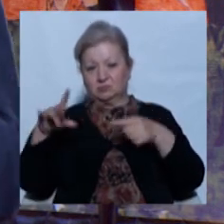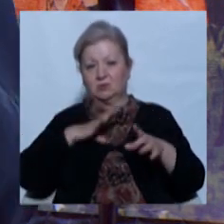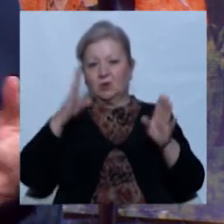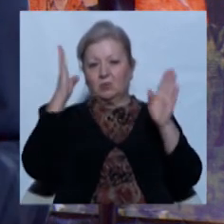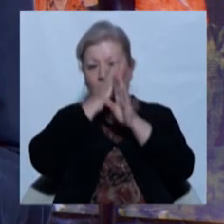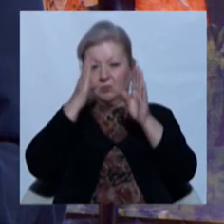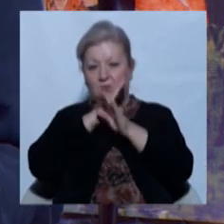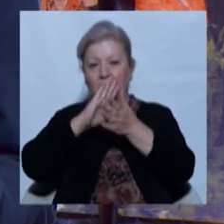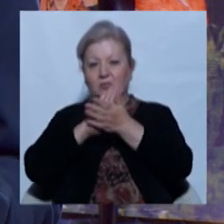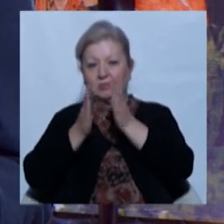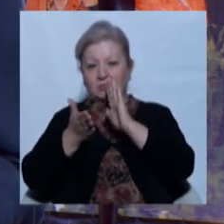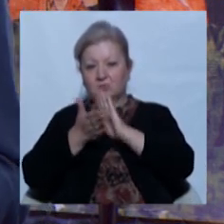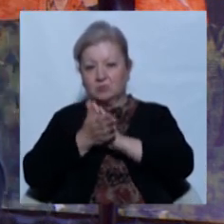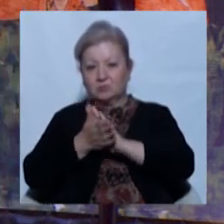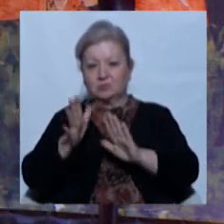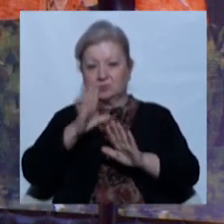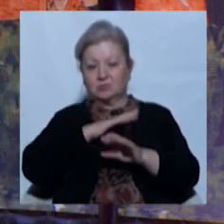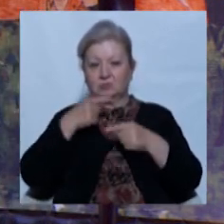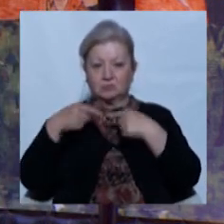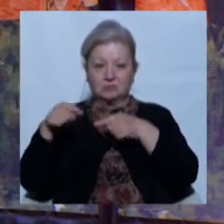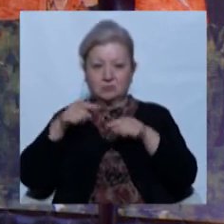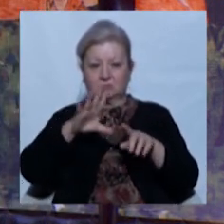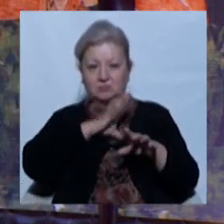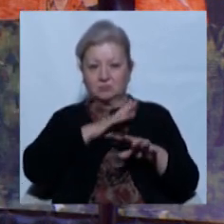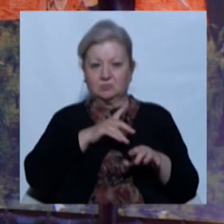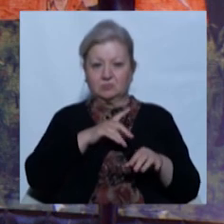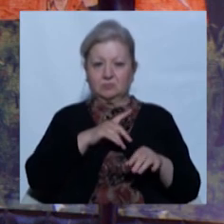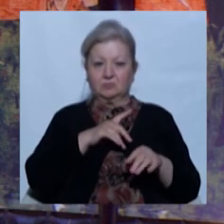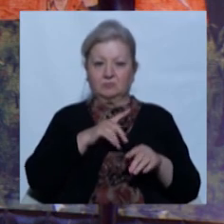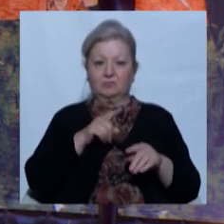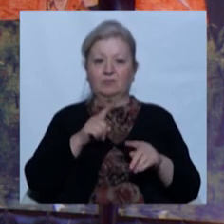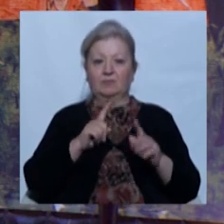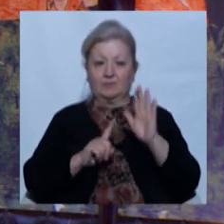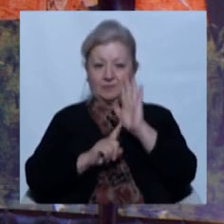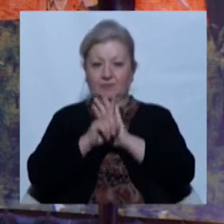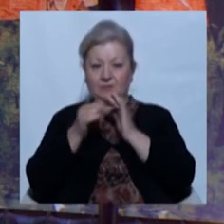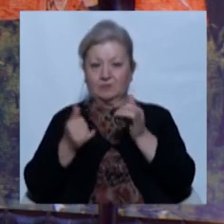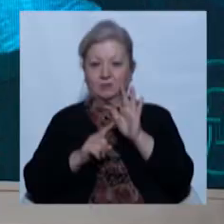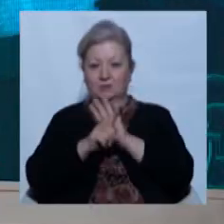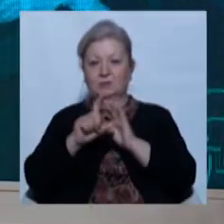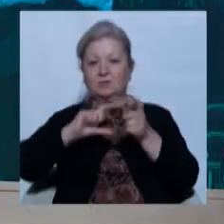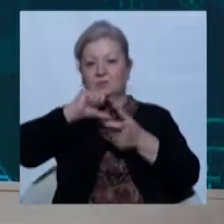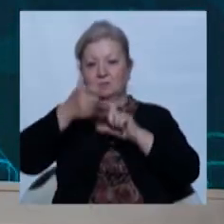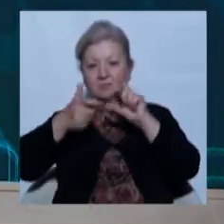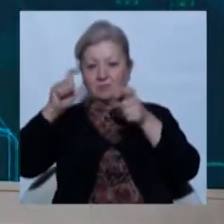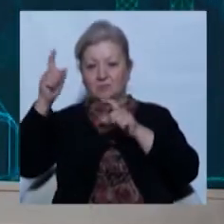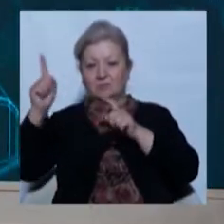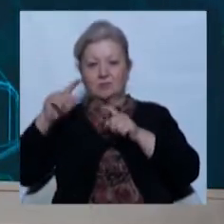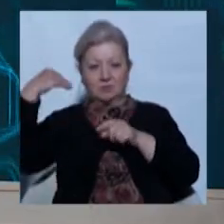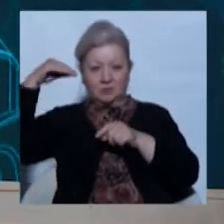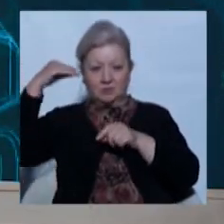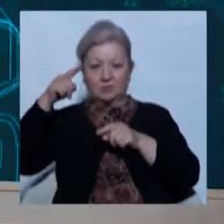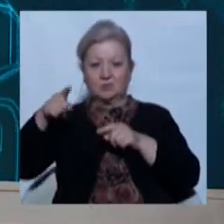პირობები აი ამ საქმიანობების თავისებურებებზე გავლენას ახდენდა. მოდი დავიწყოთ მთიანი აჭარით და აქ